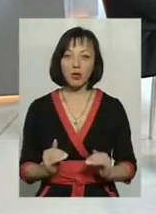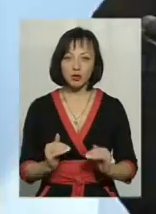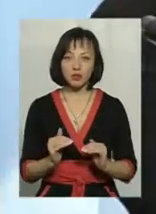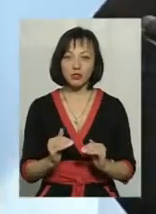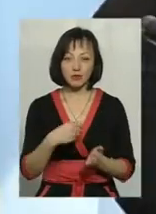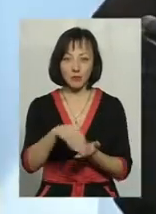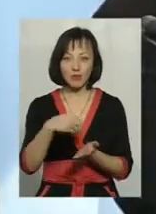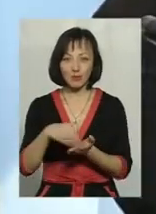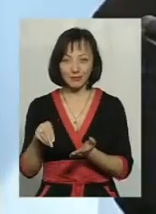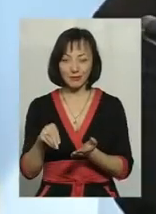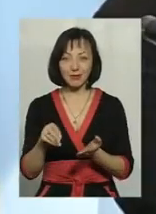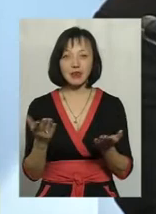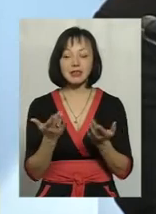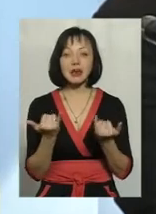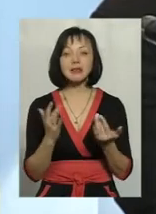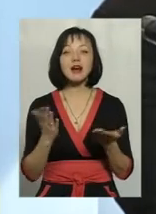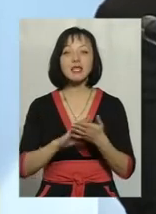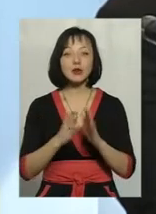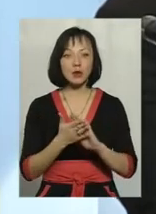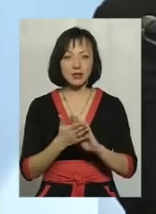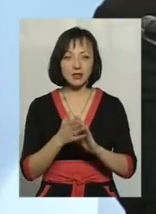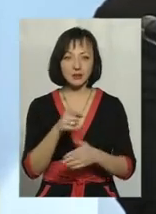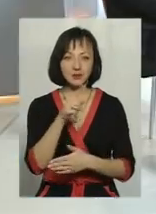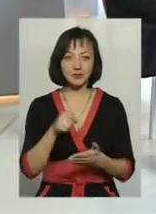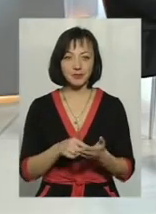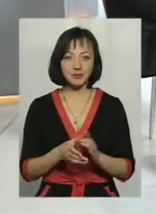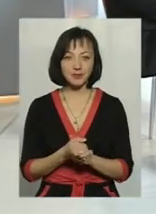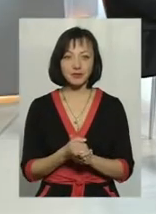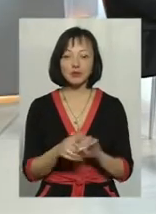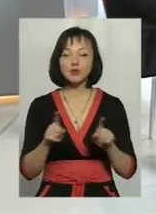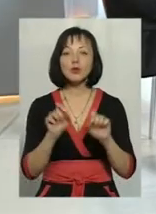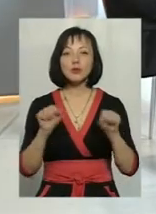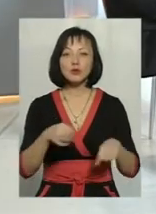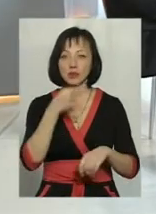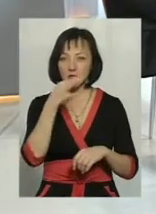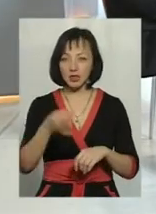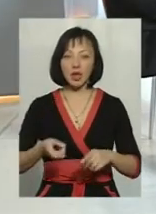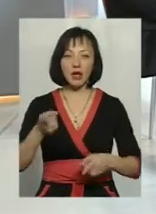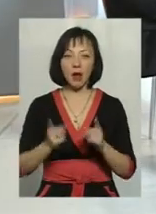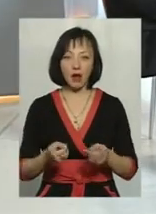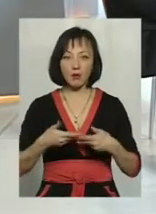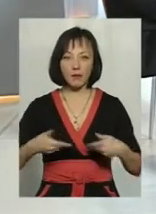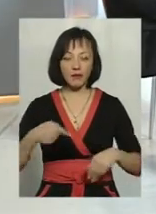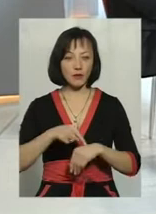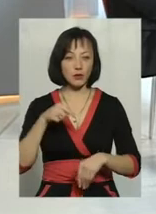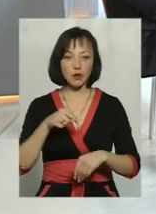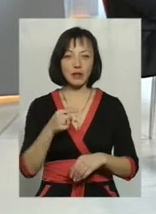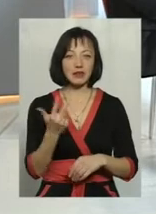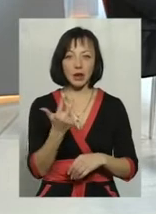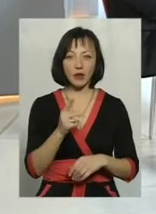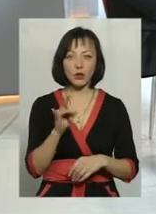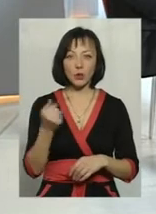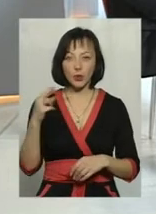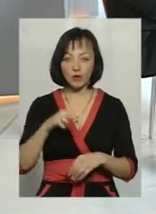продукцію, чи, ну, взагалі, які зараз тенденції ринку? Ну, що я вам можу сказати? реально ми відчули це не з 3 грудня,